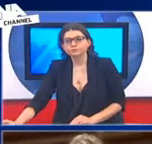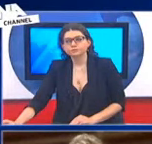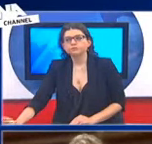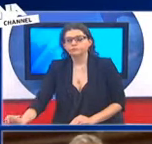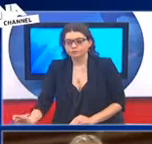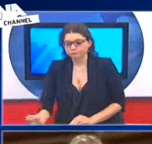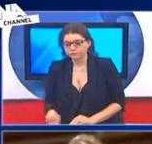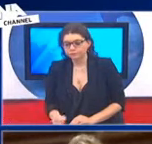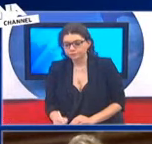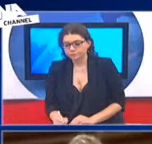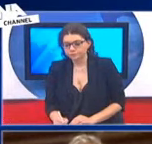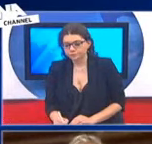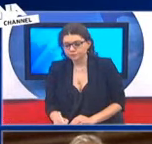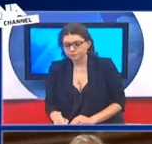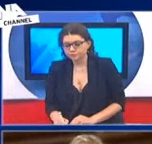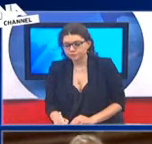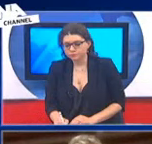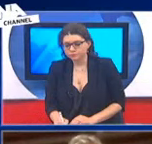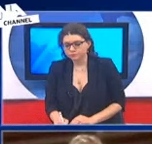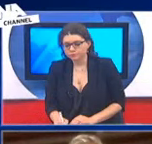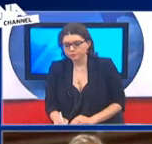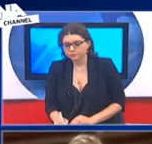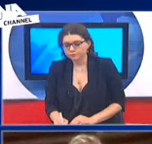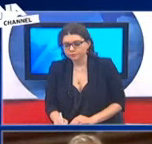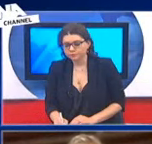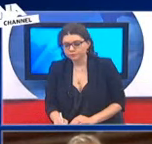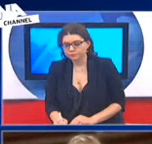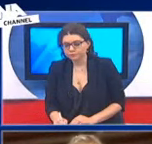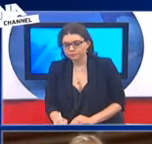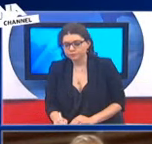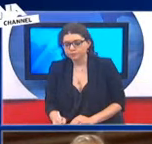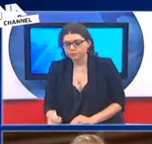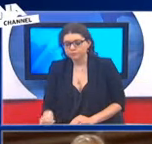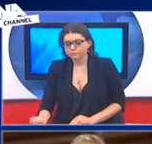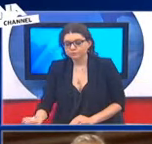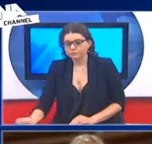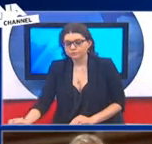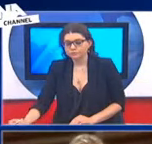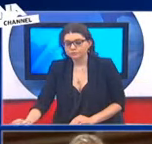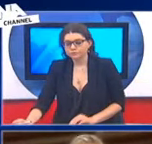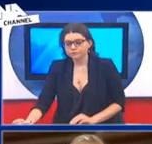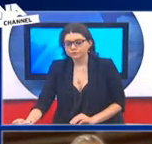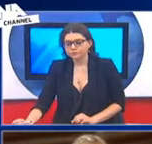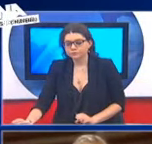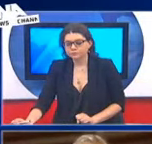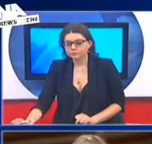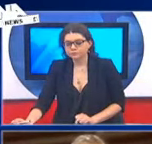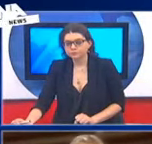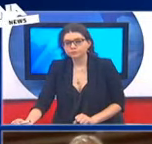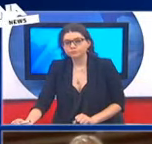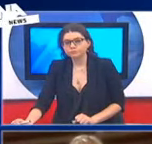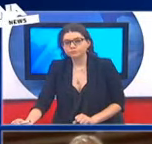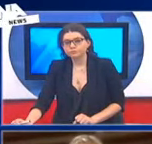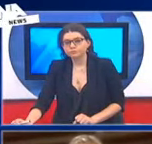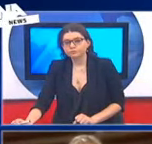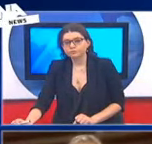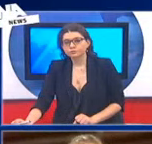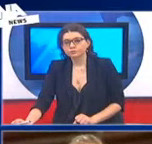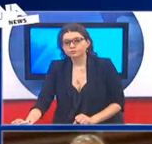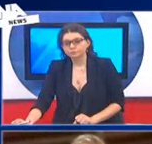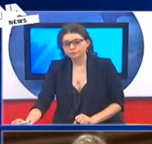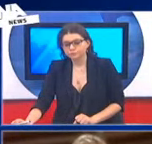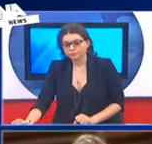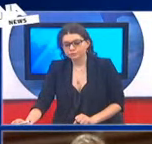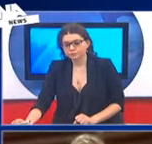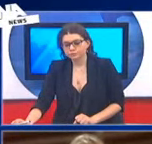δεδομένα, και δεύτερον, να διασφαλιστεί ότι όλοι οι μαθητές μπορούν να συμμετέχουν σε αυτή τη διαδικασία, ακόμα και οι πιο φτωχοί. Ήδη η